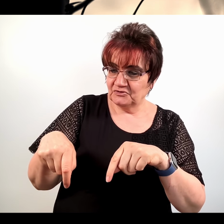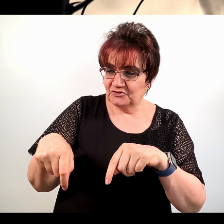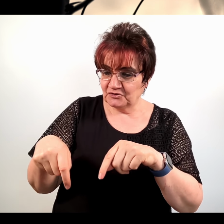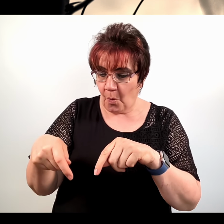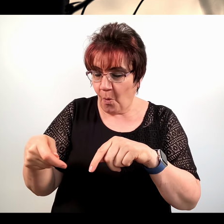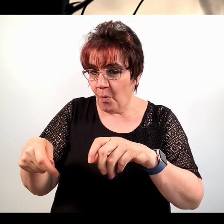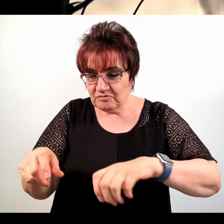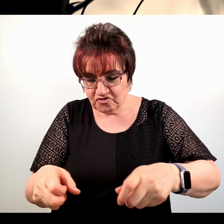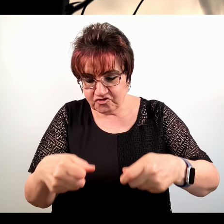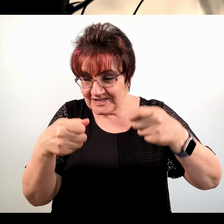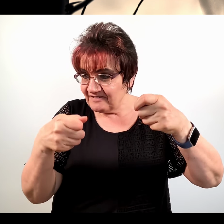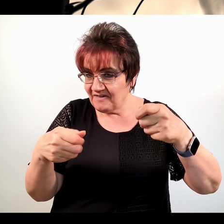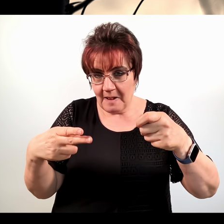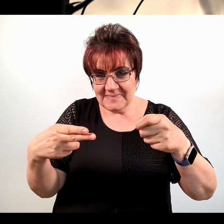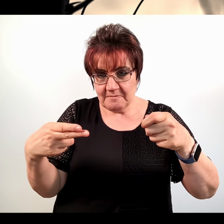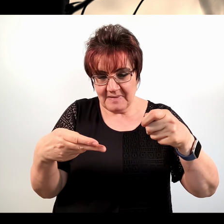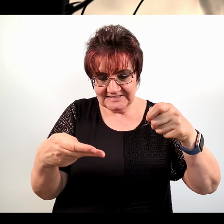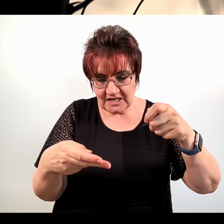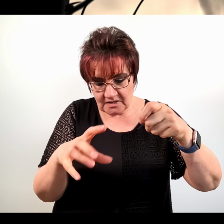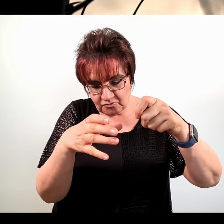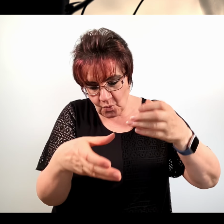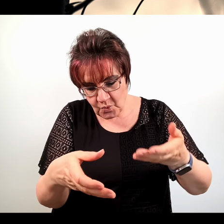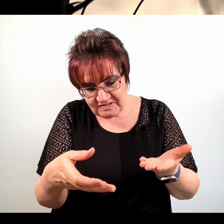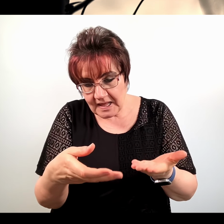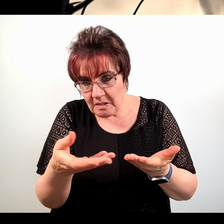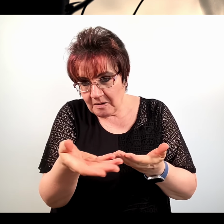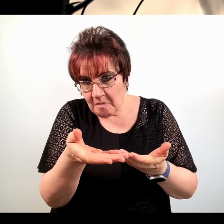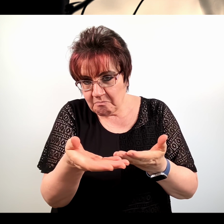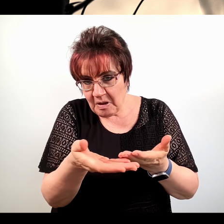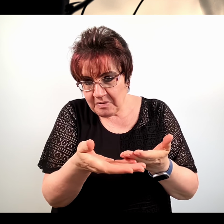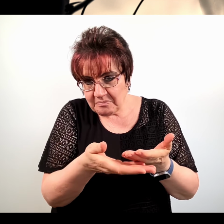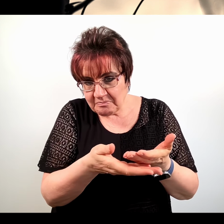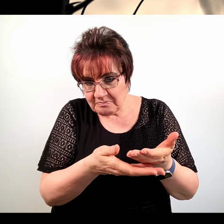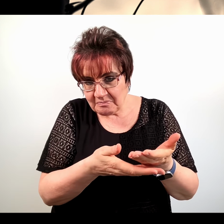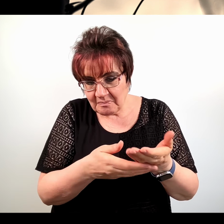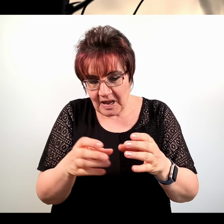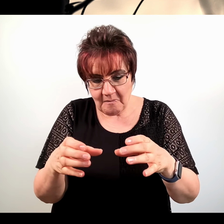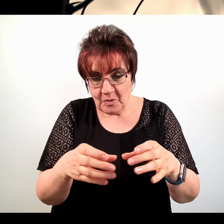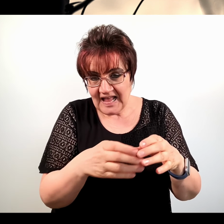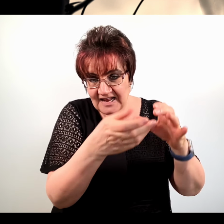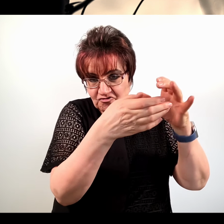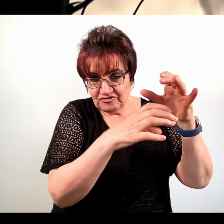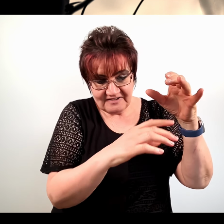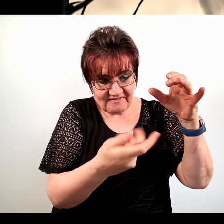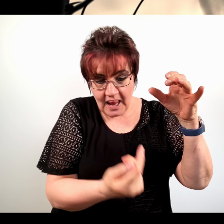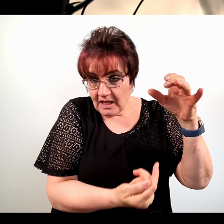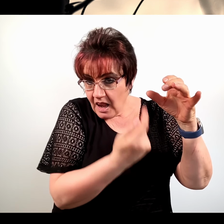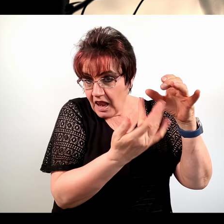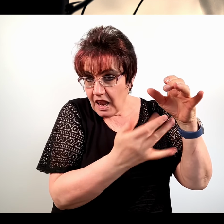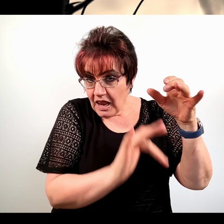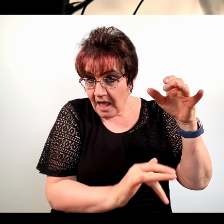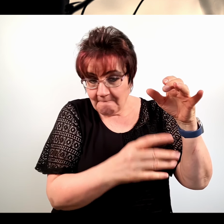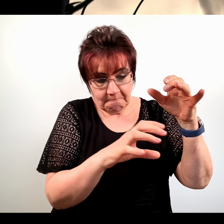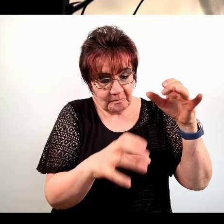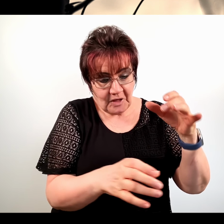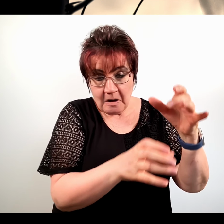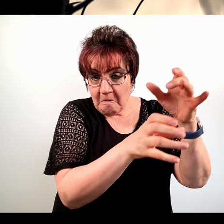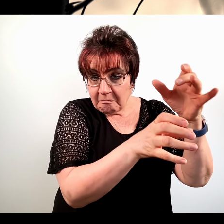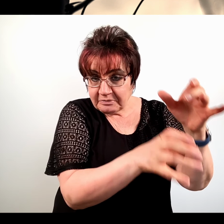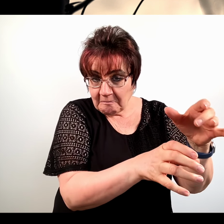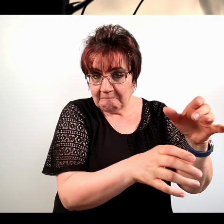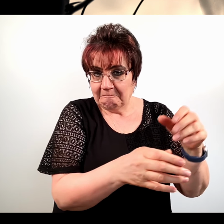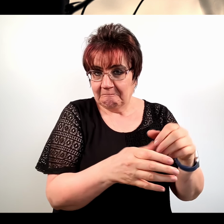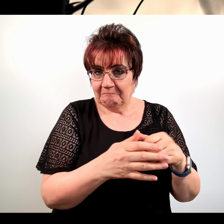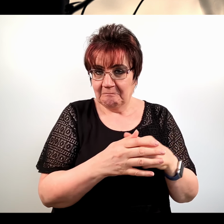ab. Den Stiefel stellte er aber so geschickt an den Rand einer Grube, die im Dunkeln und in dem hohen